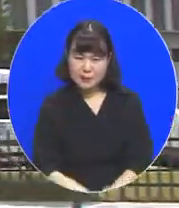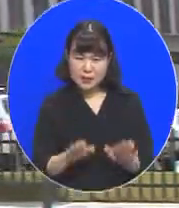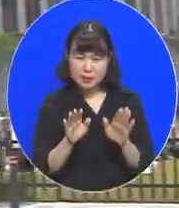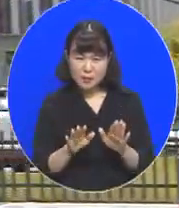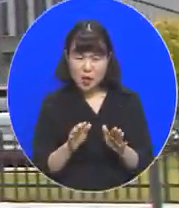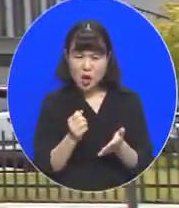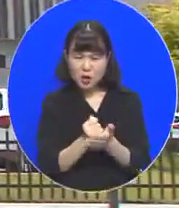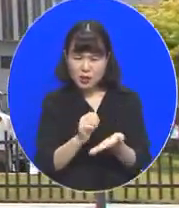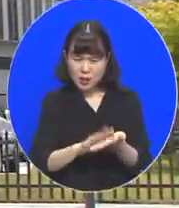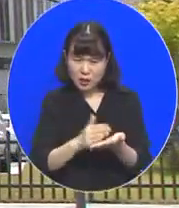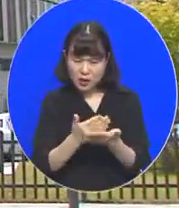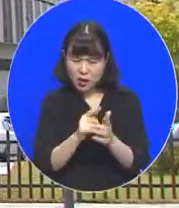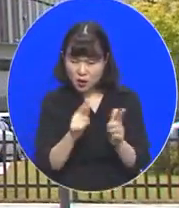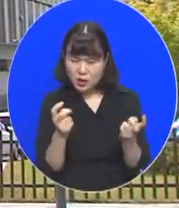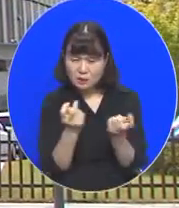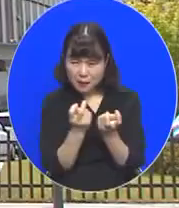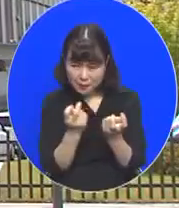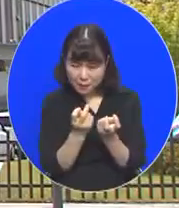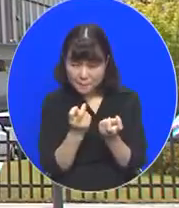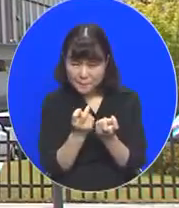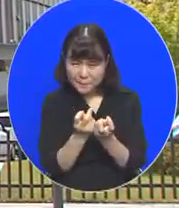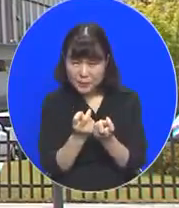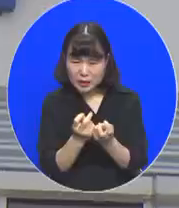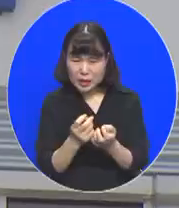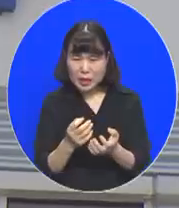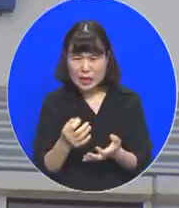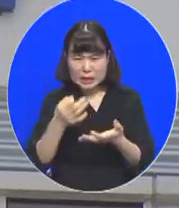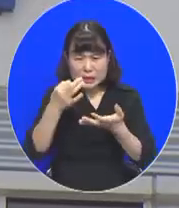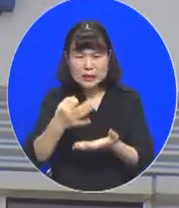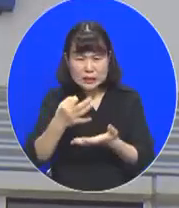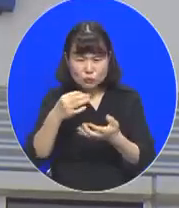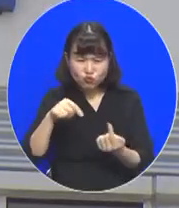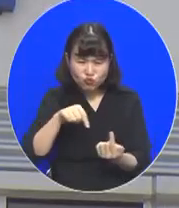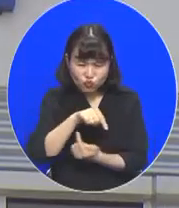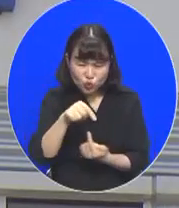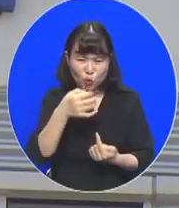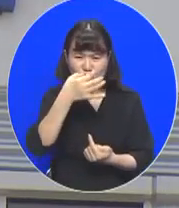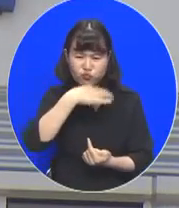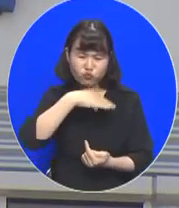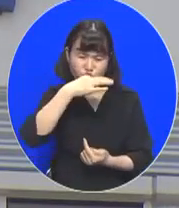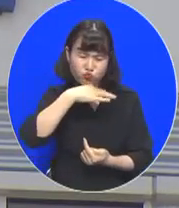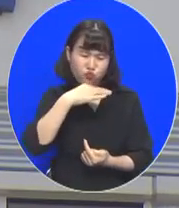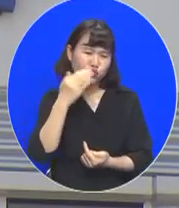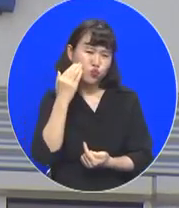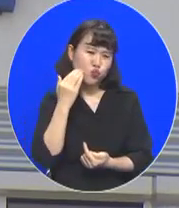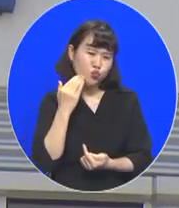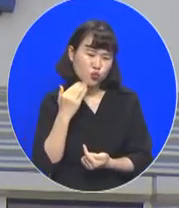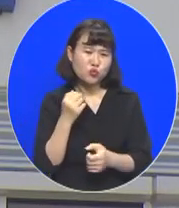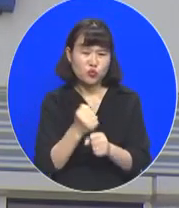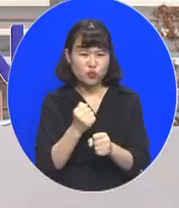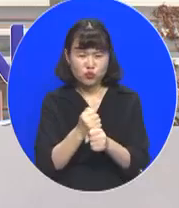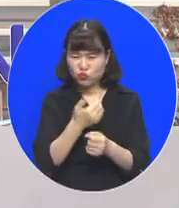연금 개혁의 다양한 방안과 함께 기금 운용 수익률을 높이는 노력도 중요하다고